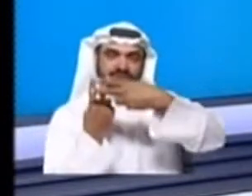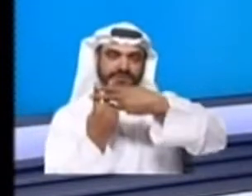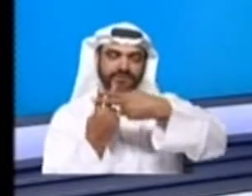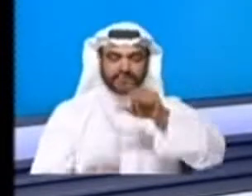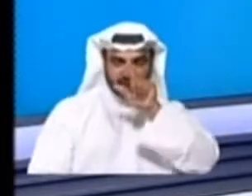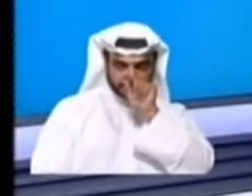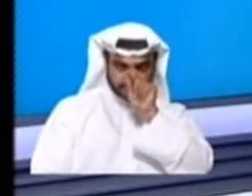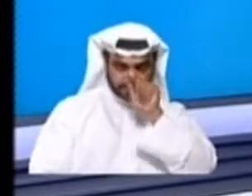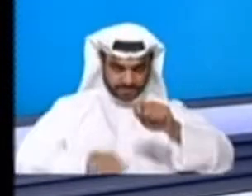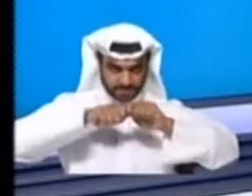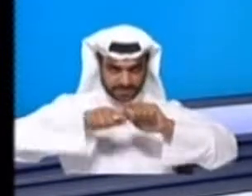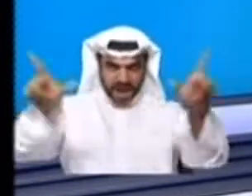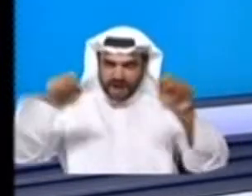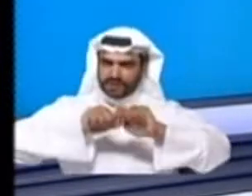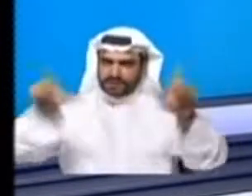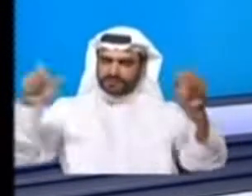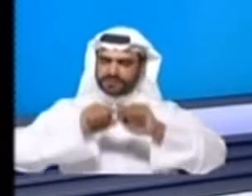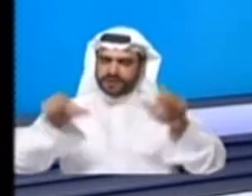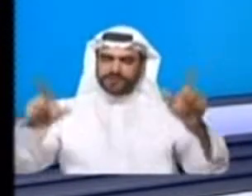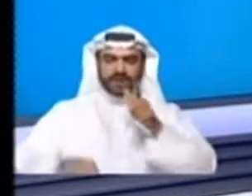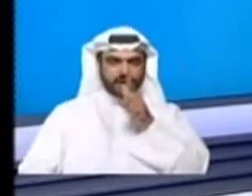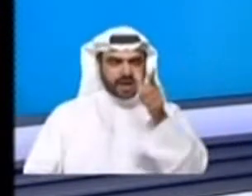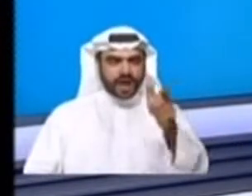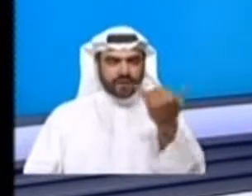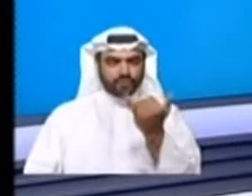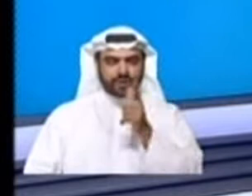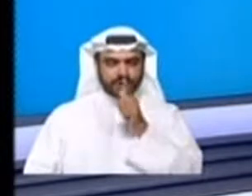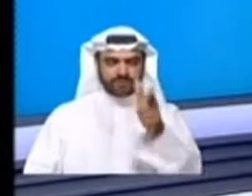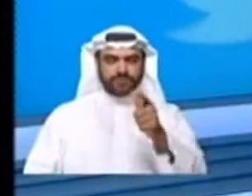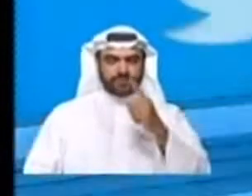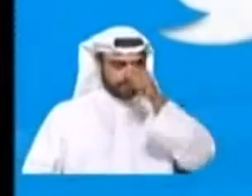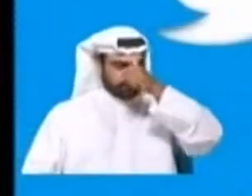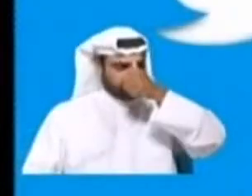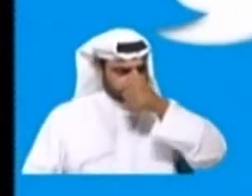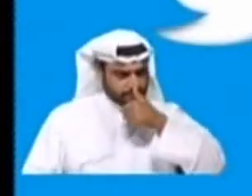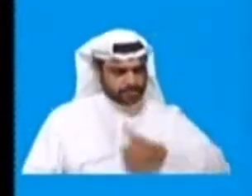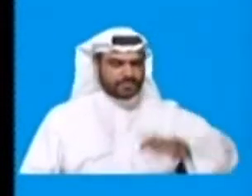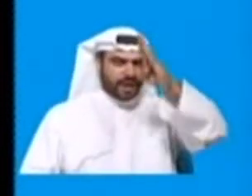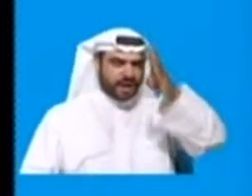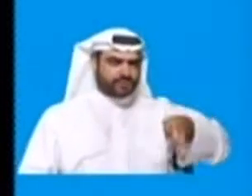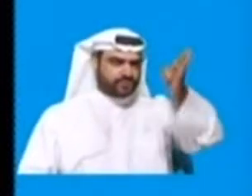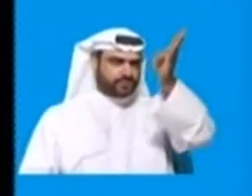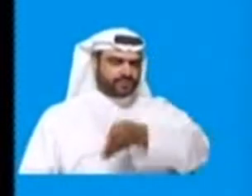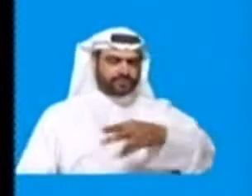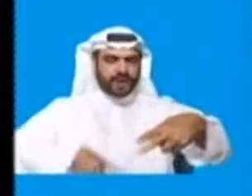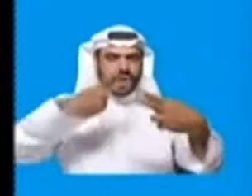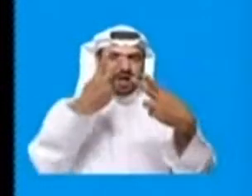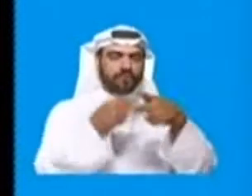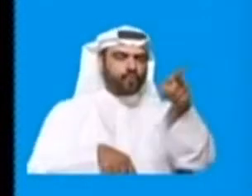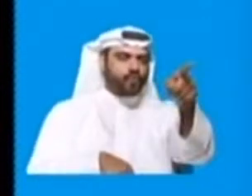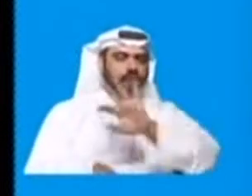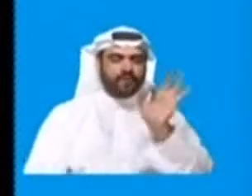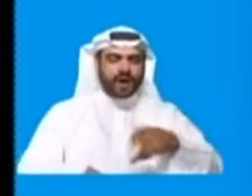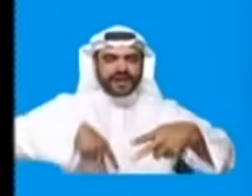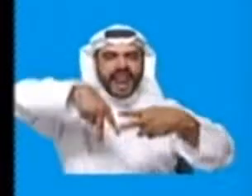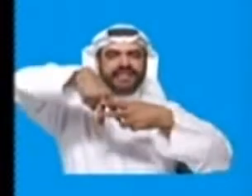موقع تويتر أمس هاشتاغات عدة. عبروا تحت الهاشتاغات عن إدانتهم واستنكارهم للهجمات الوحشية من قبل قوات